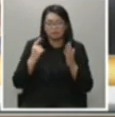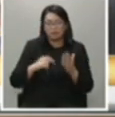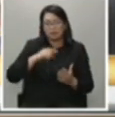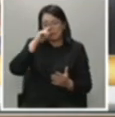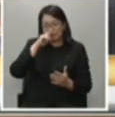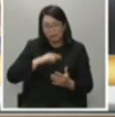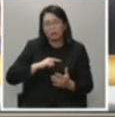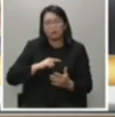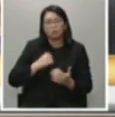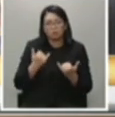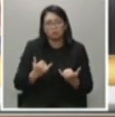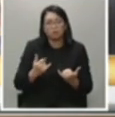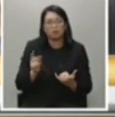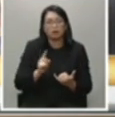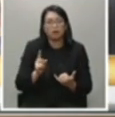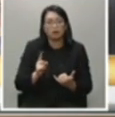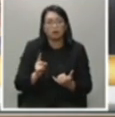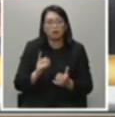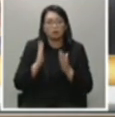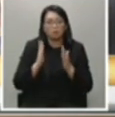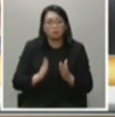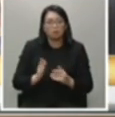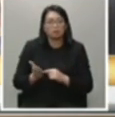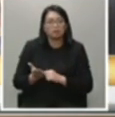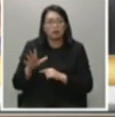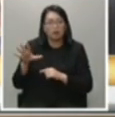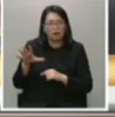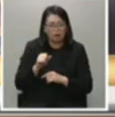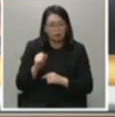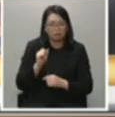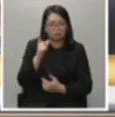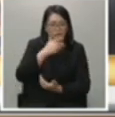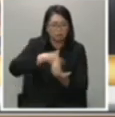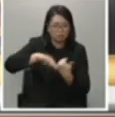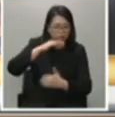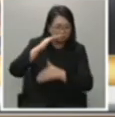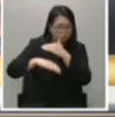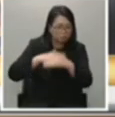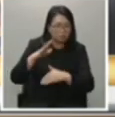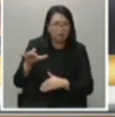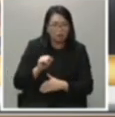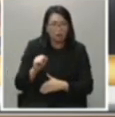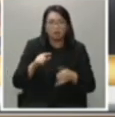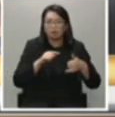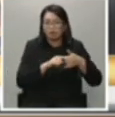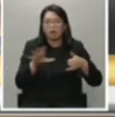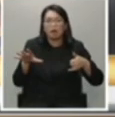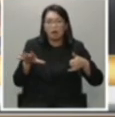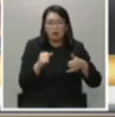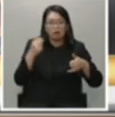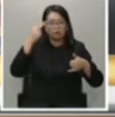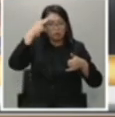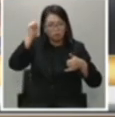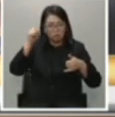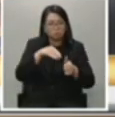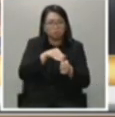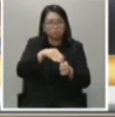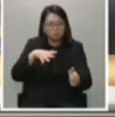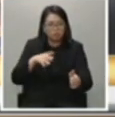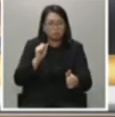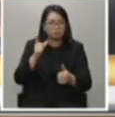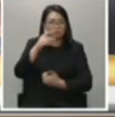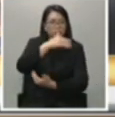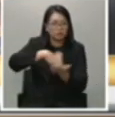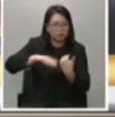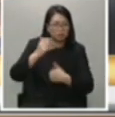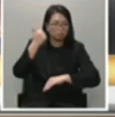าดที่ว่าไม่มีคนมานำเศรษฐกิจของประเทศจนถึงต้องเอาพลเอกประยุทธ์จันทร์โอชาอดีตหัวหน้าคณะรั